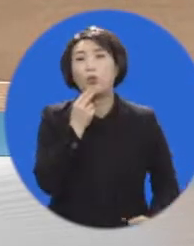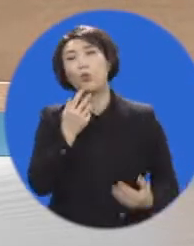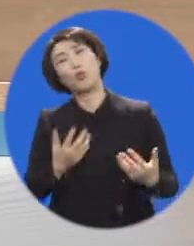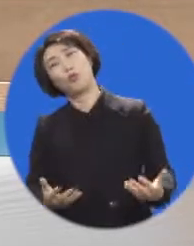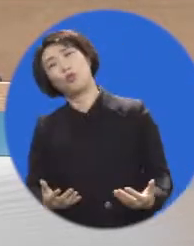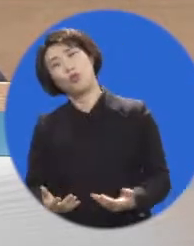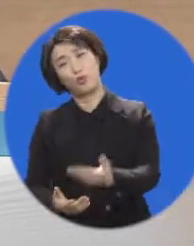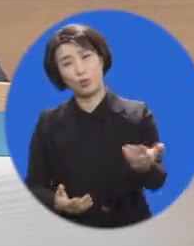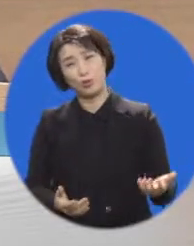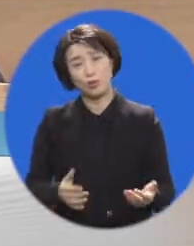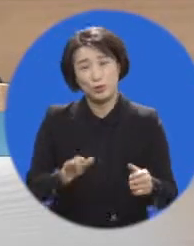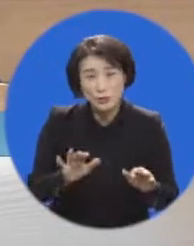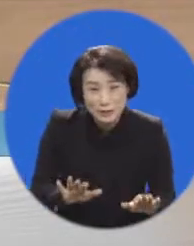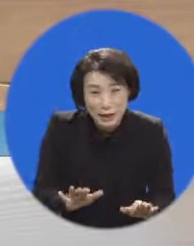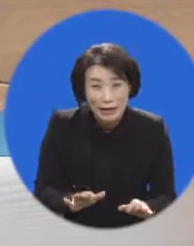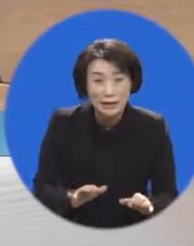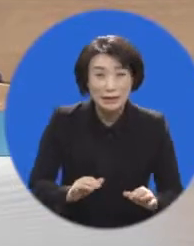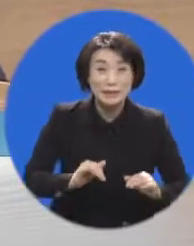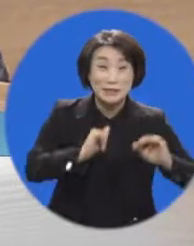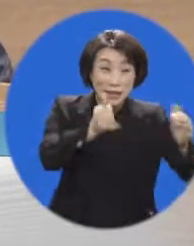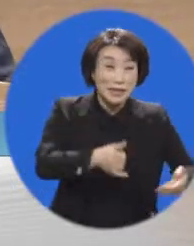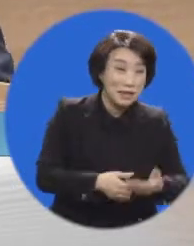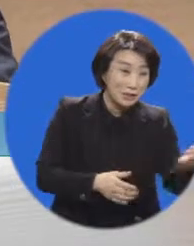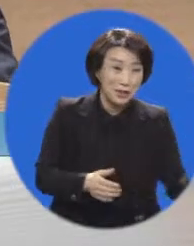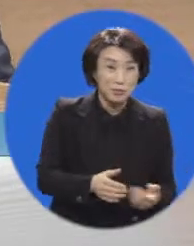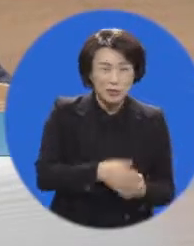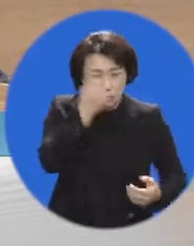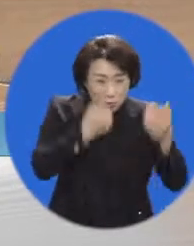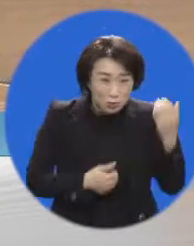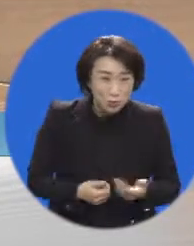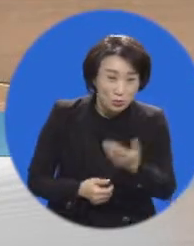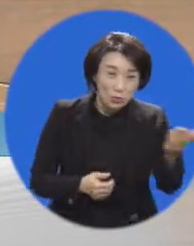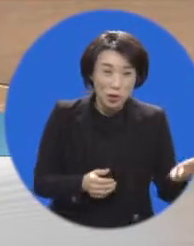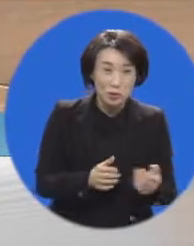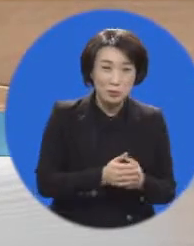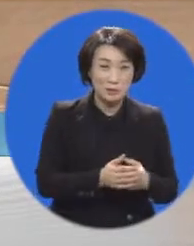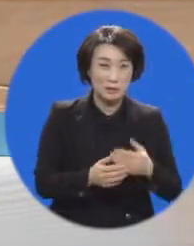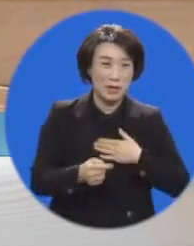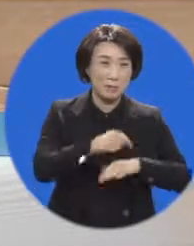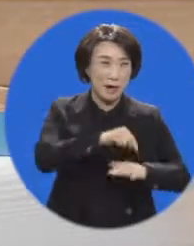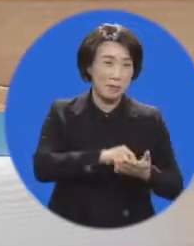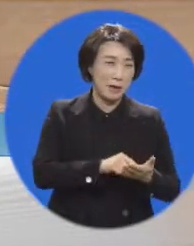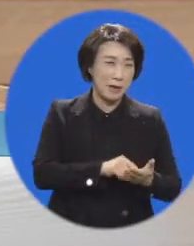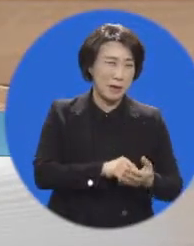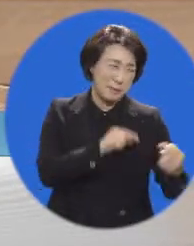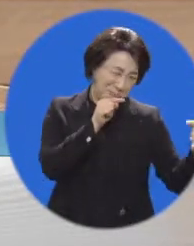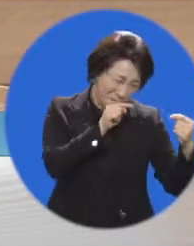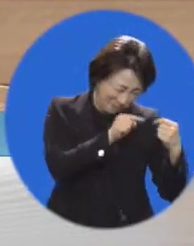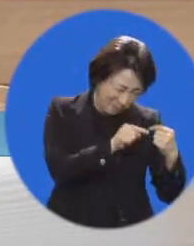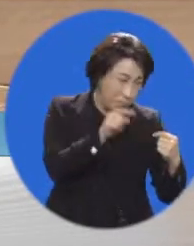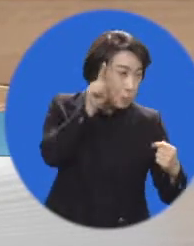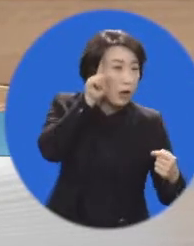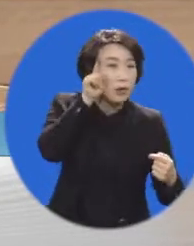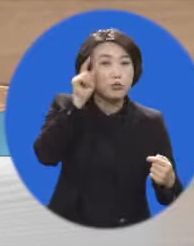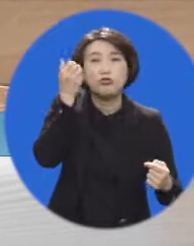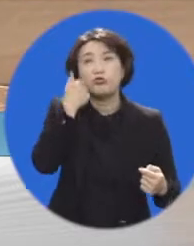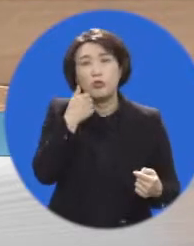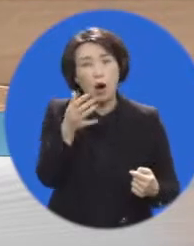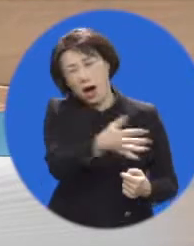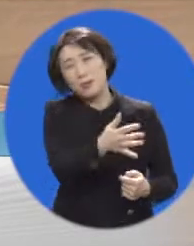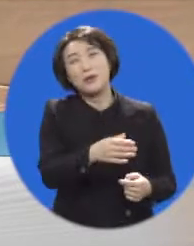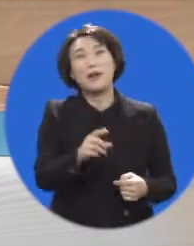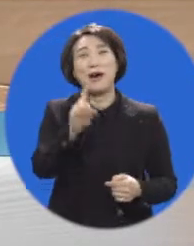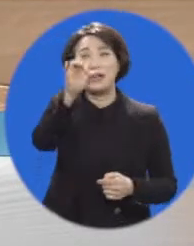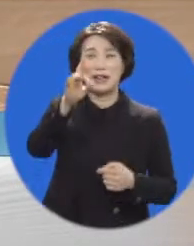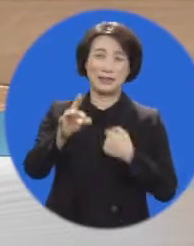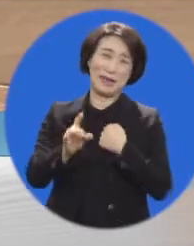응? 여러분 세상에서 어느 누구도 내 마음에 드는 사람 나밖에 없어. 하나님이 다